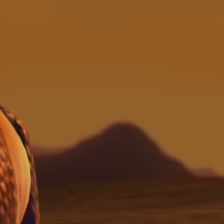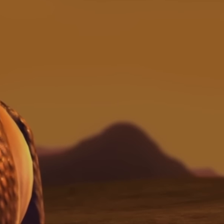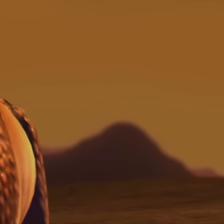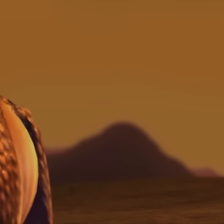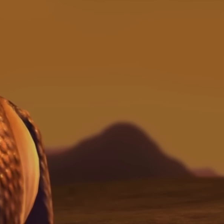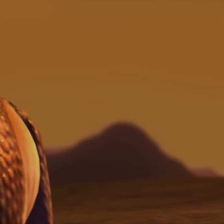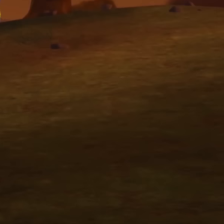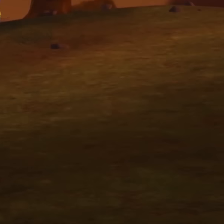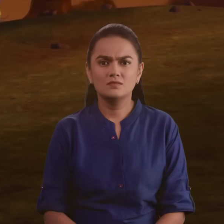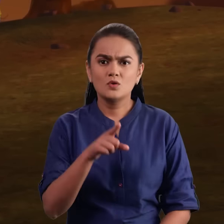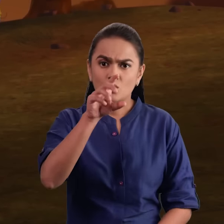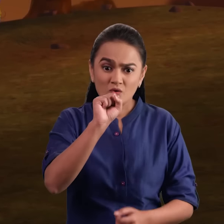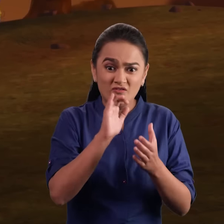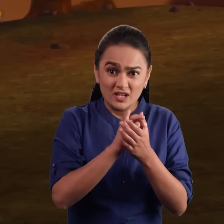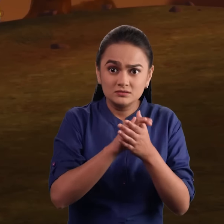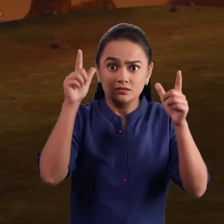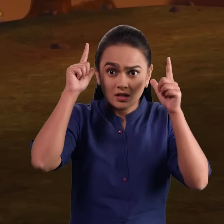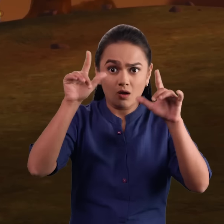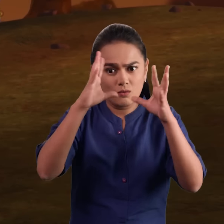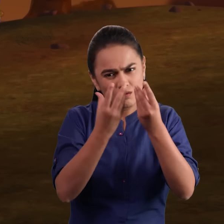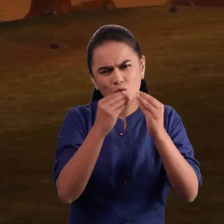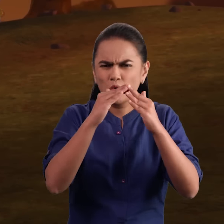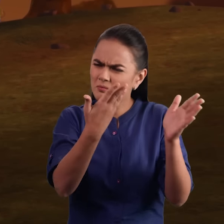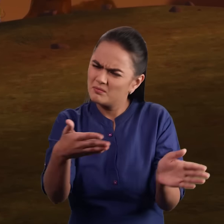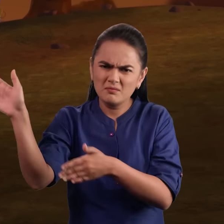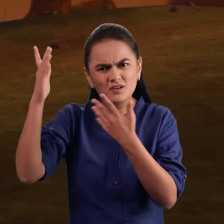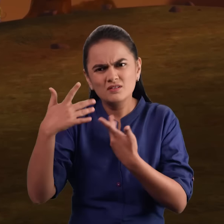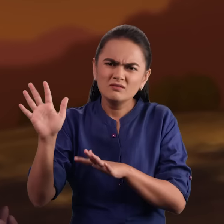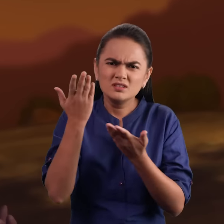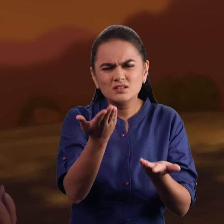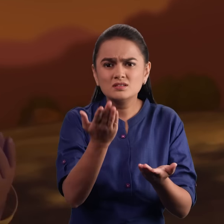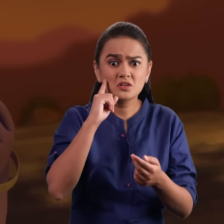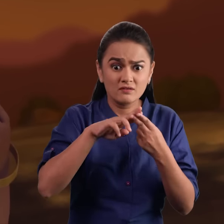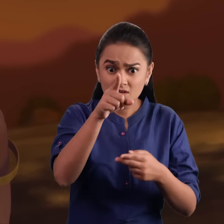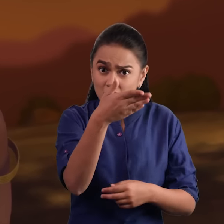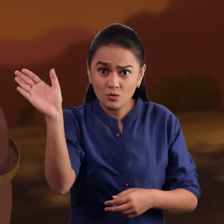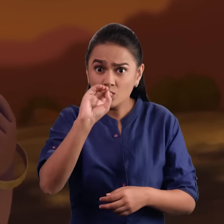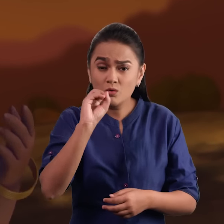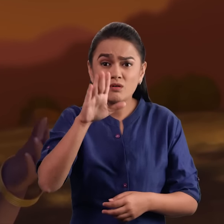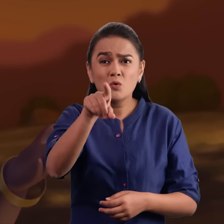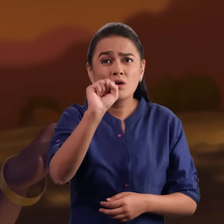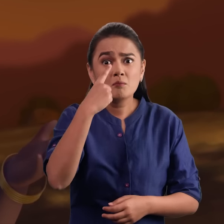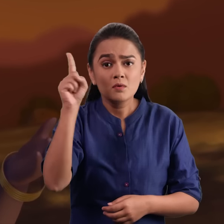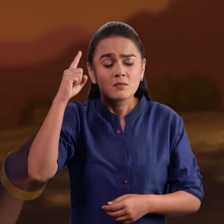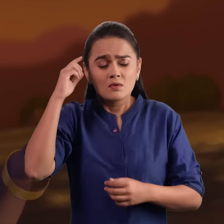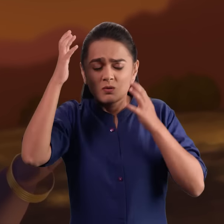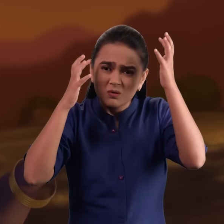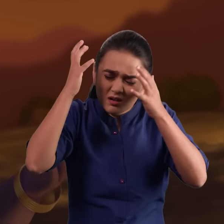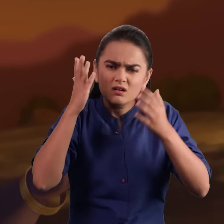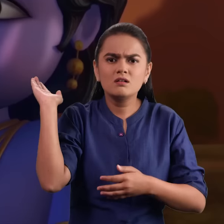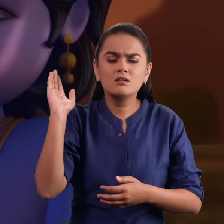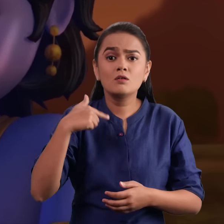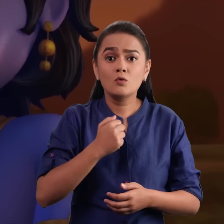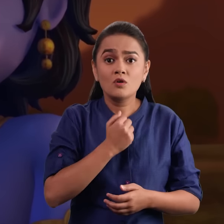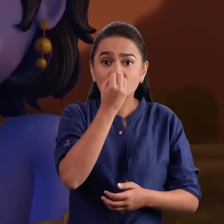घर चले गए कृष्णा। यदि तुम नहीं गए तो मैया यशोदा बड़ी